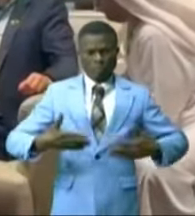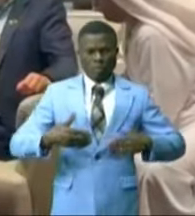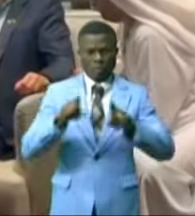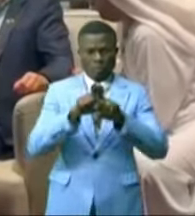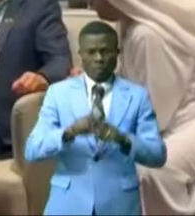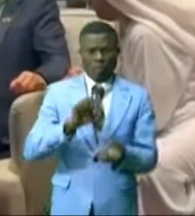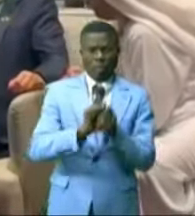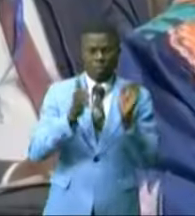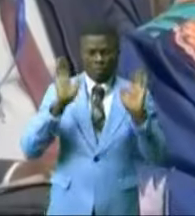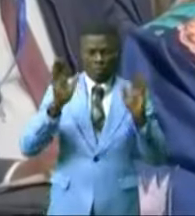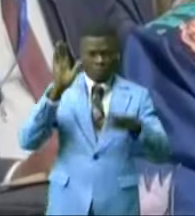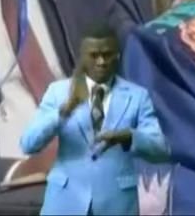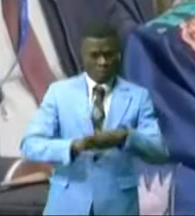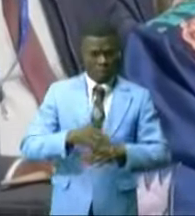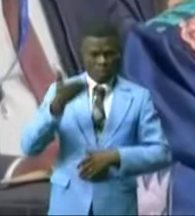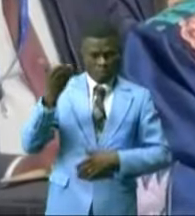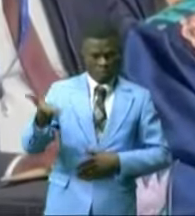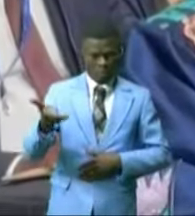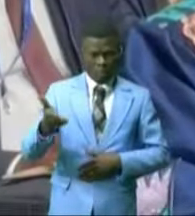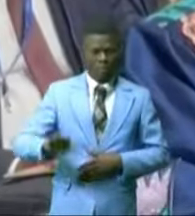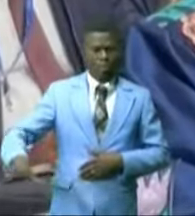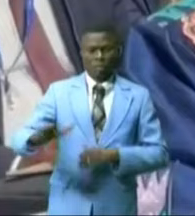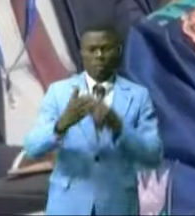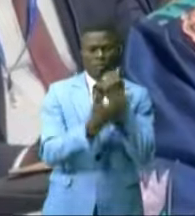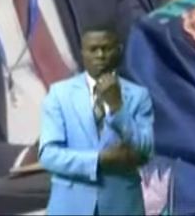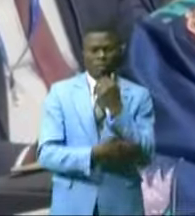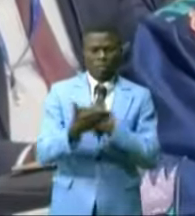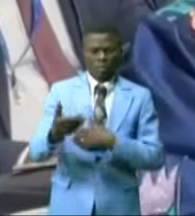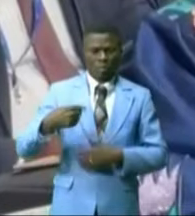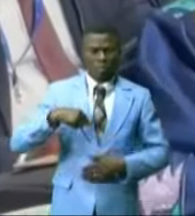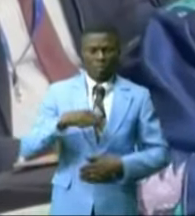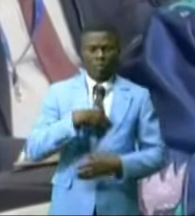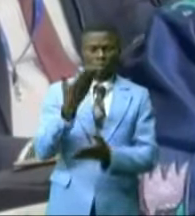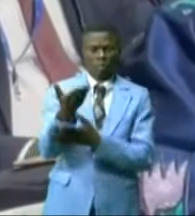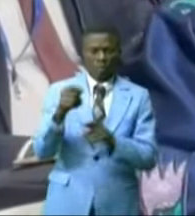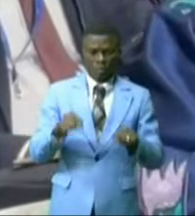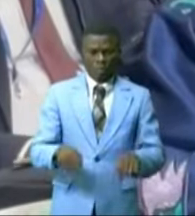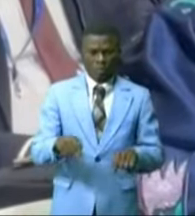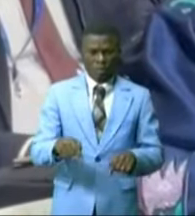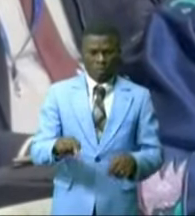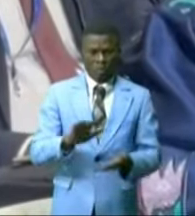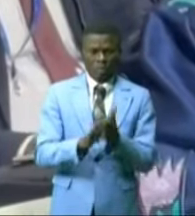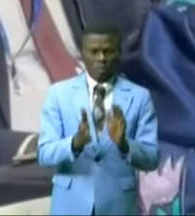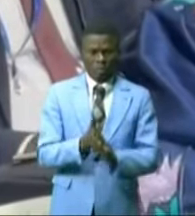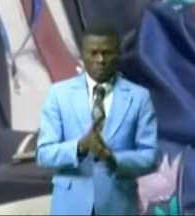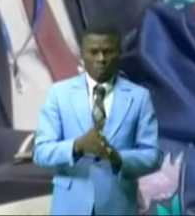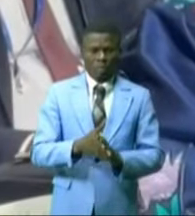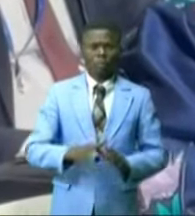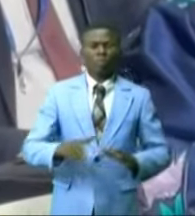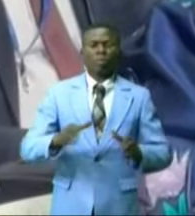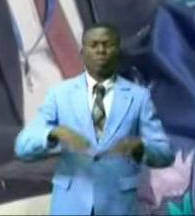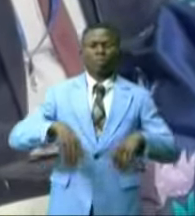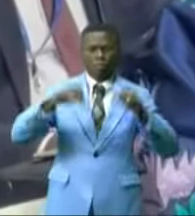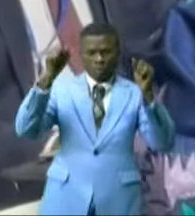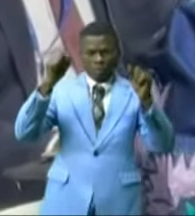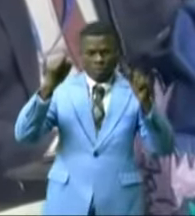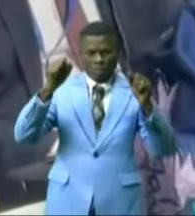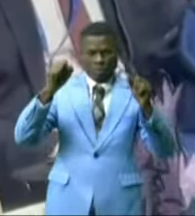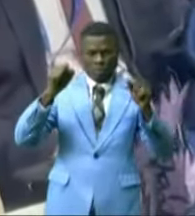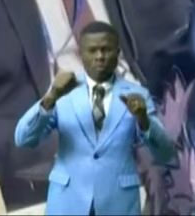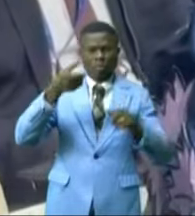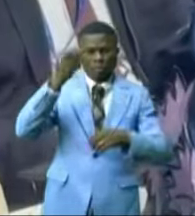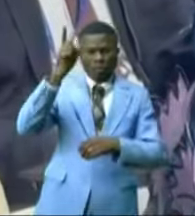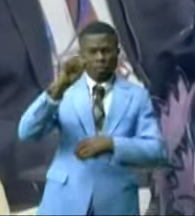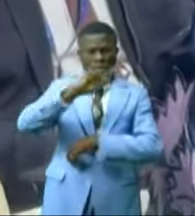des conséquences qui s'abattent sur le pays pauvre. Nous demandons aujourd'hui qu'il soit acté aujourd'hui, dans cette